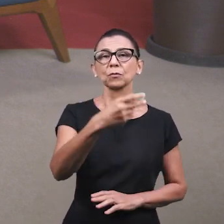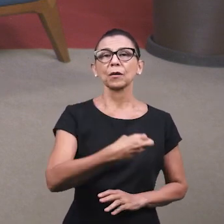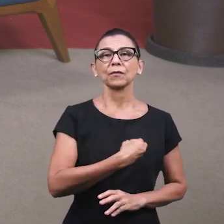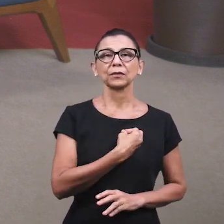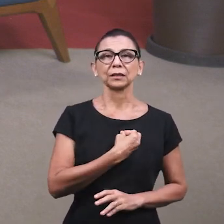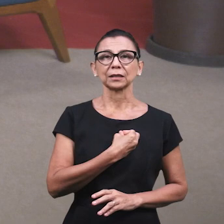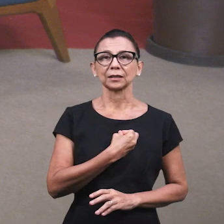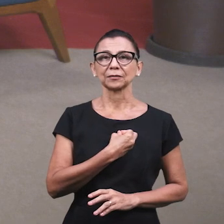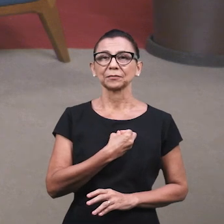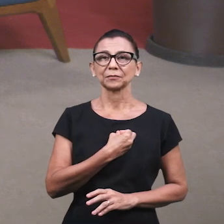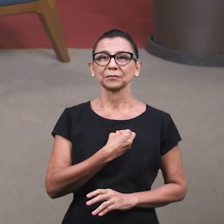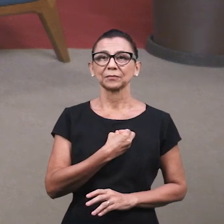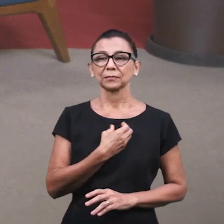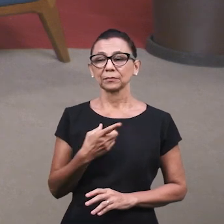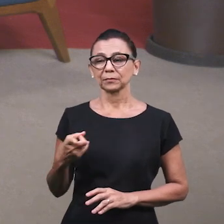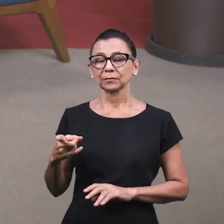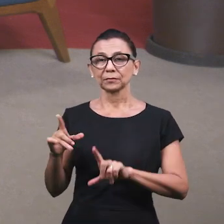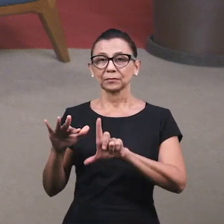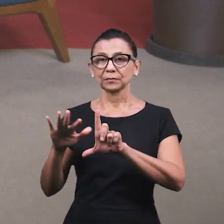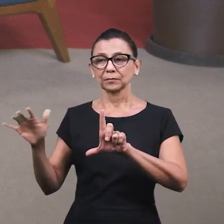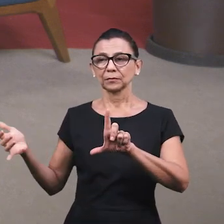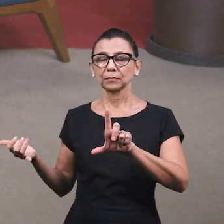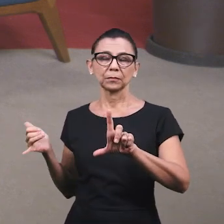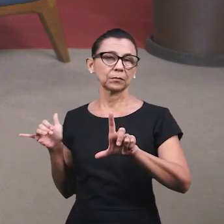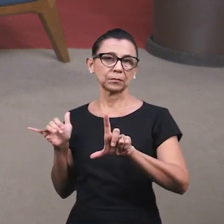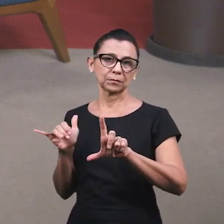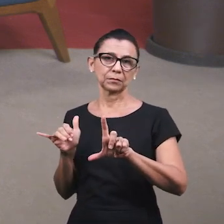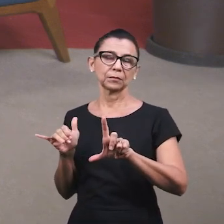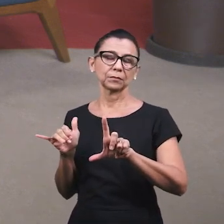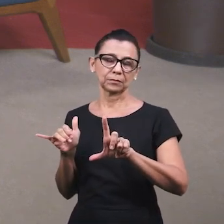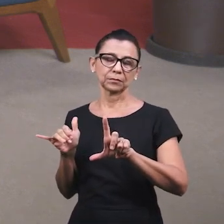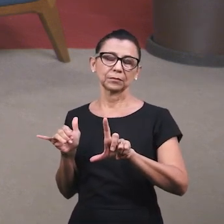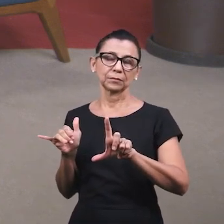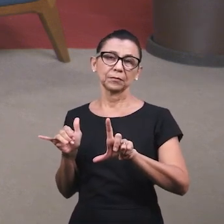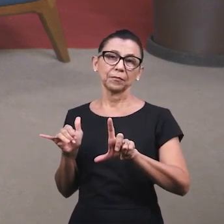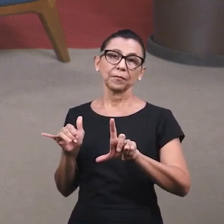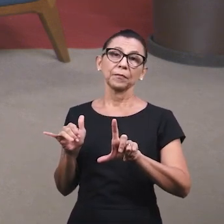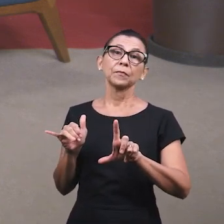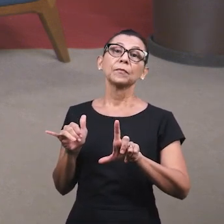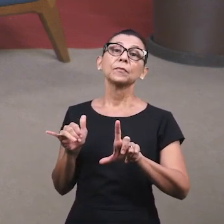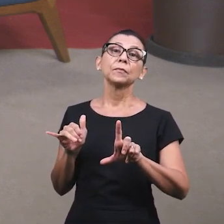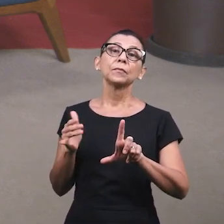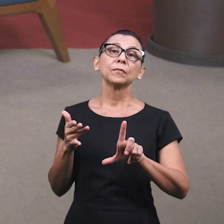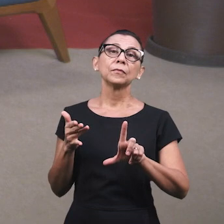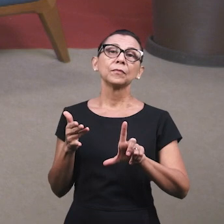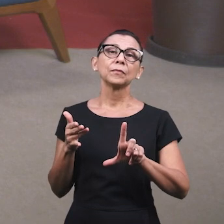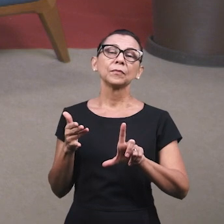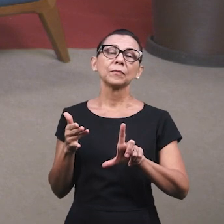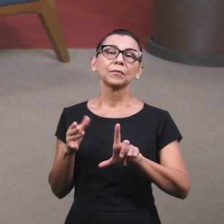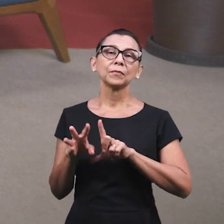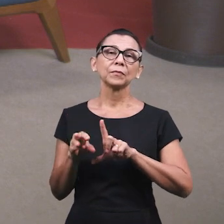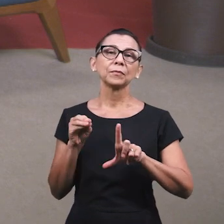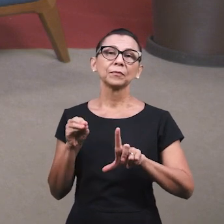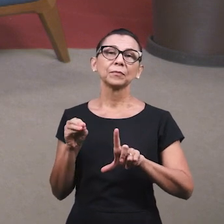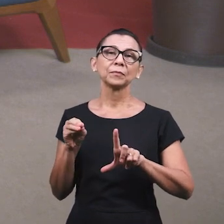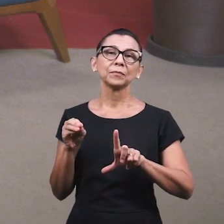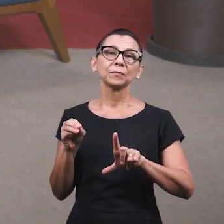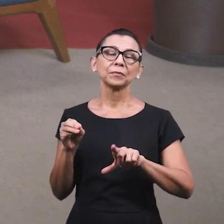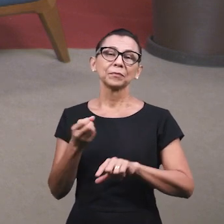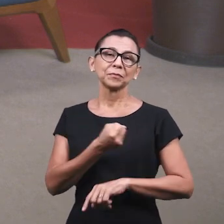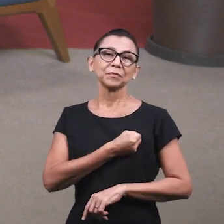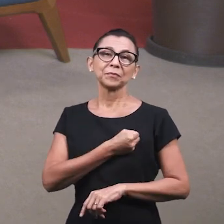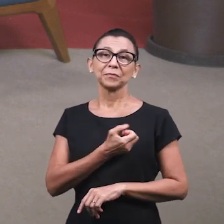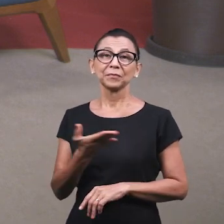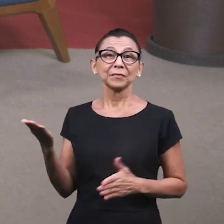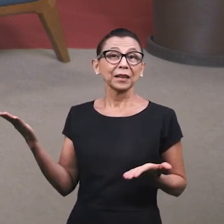du Seigneur Dieu. Si vous souhaitez pointer l'appareil photo de votre smartphone vers ce code qui apparaît à l'écran,